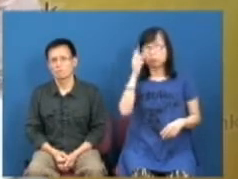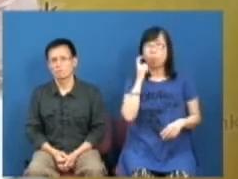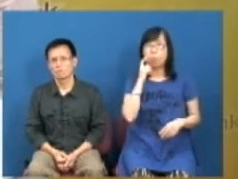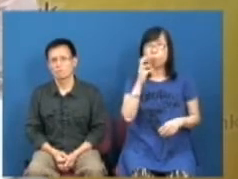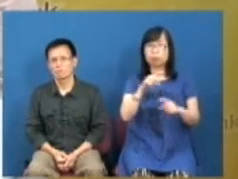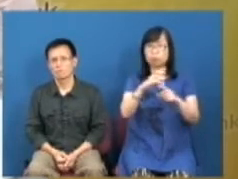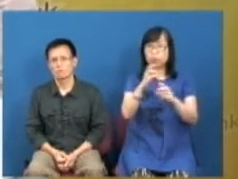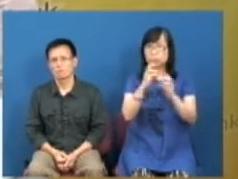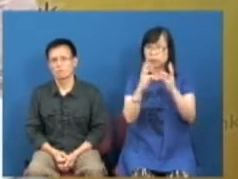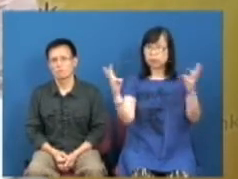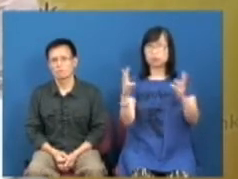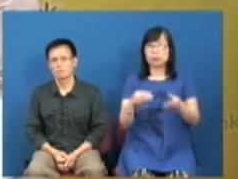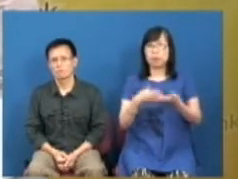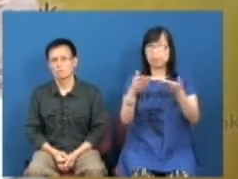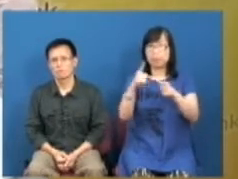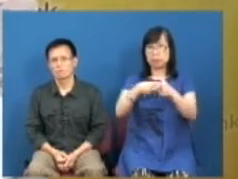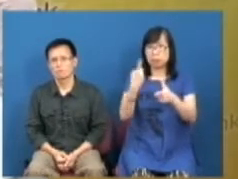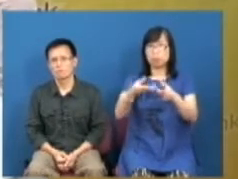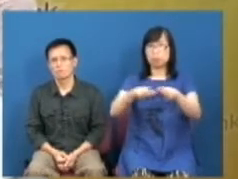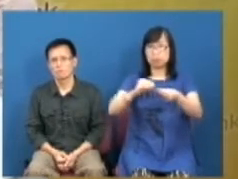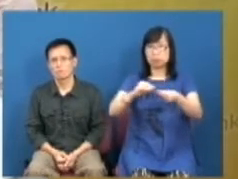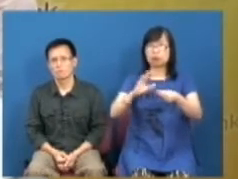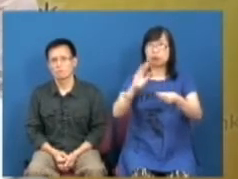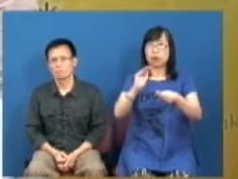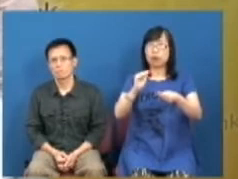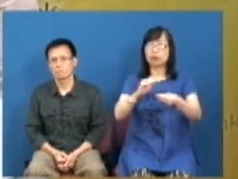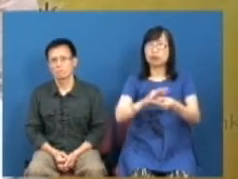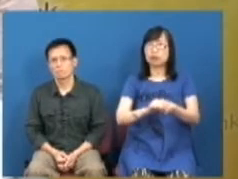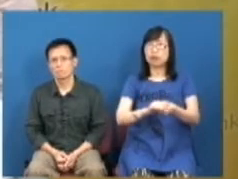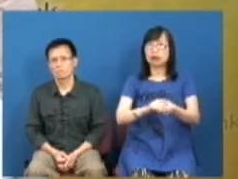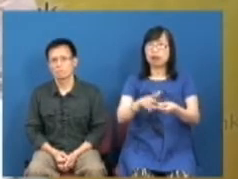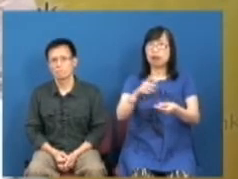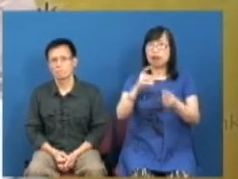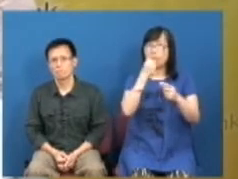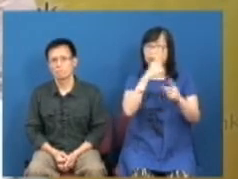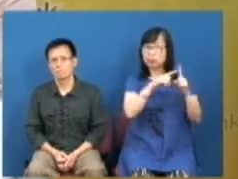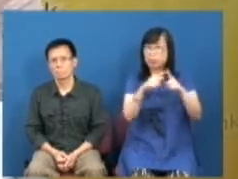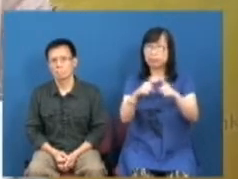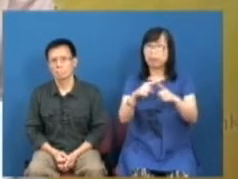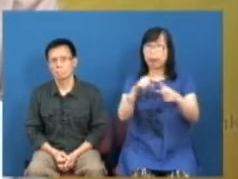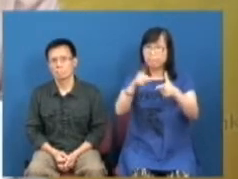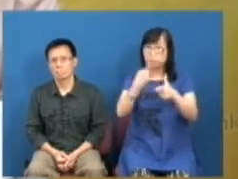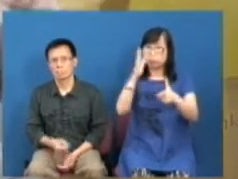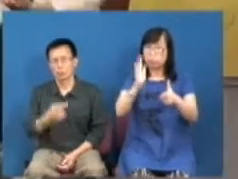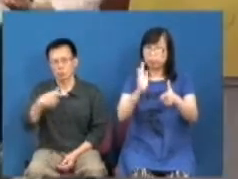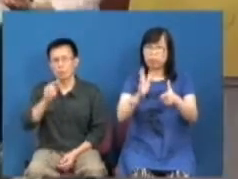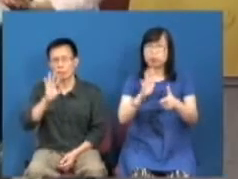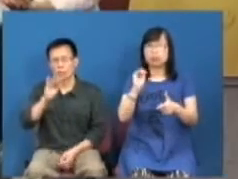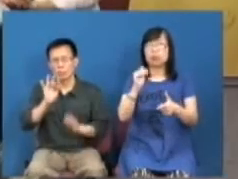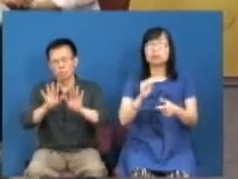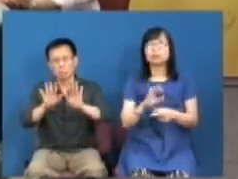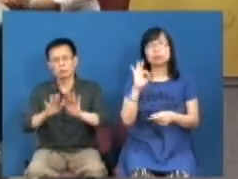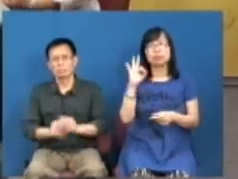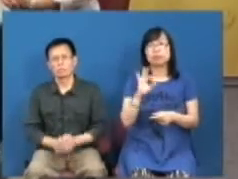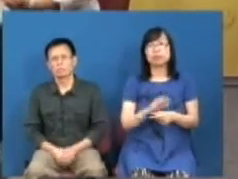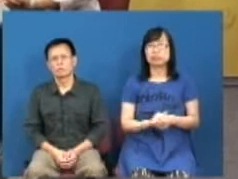你提供啲月票通，咁即係對啲居民嚟講，譬如一個月500蚊都 OK 啊， 都好大幫助啦， 係嘛？即係我